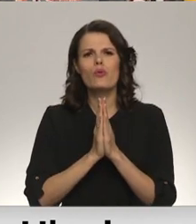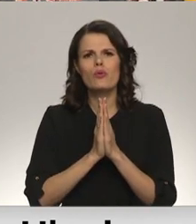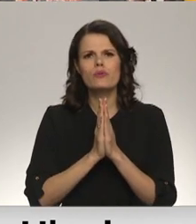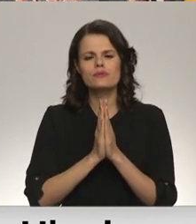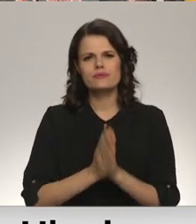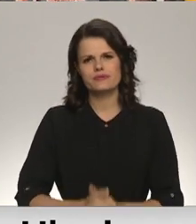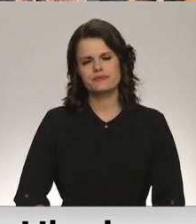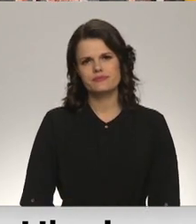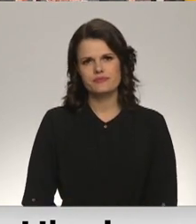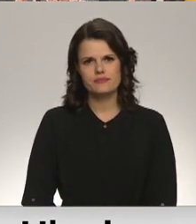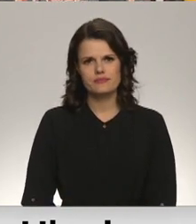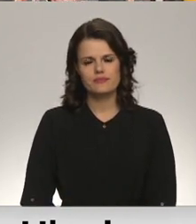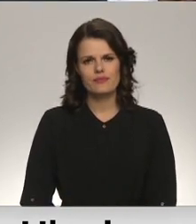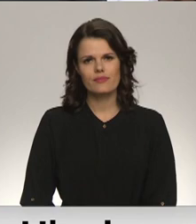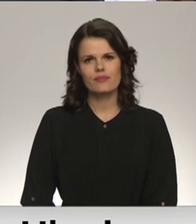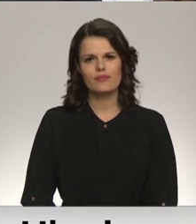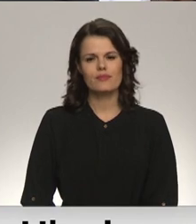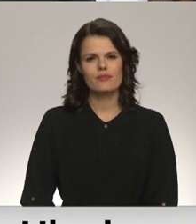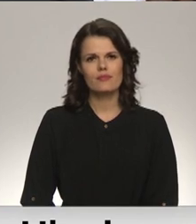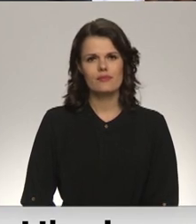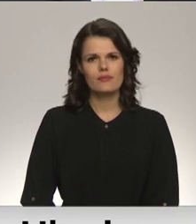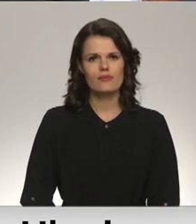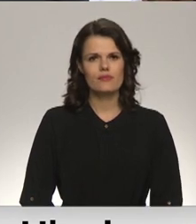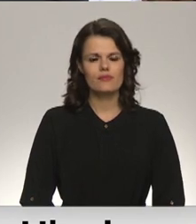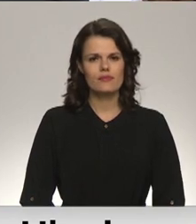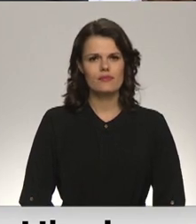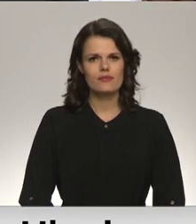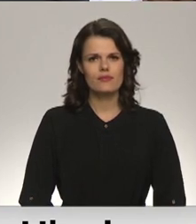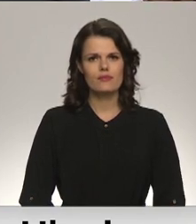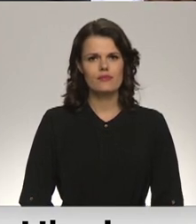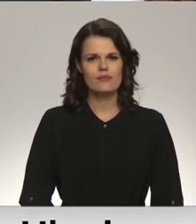Madara Līcīte, Ainis Kupčs, Latvijas televīzija.